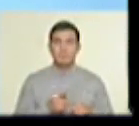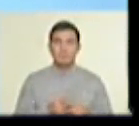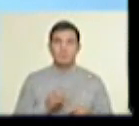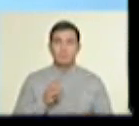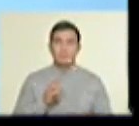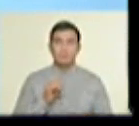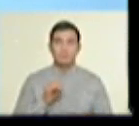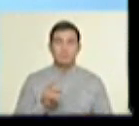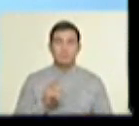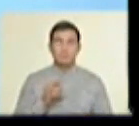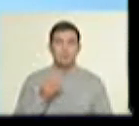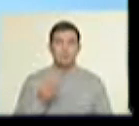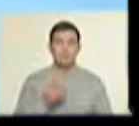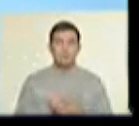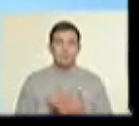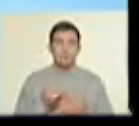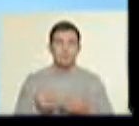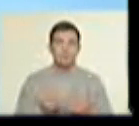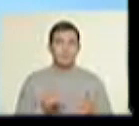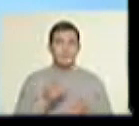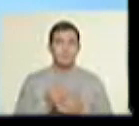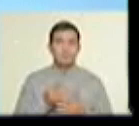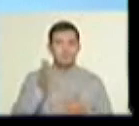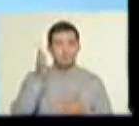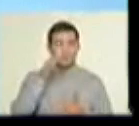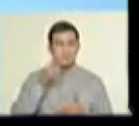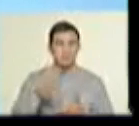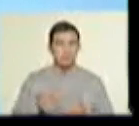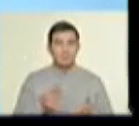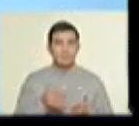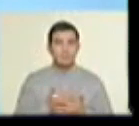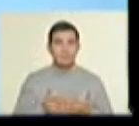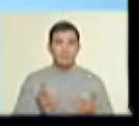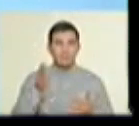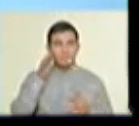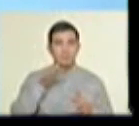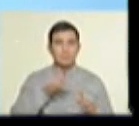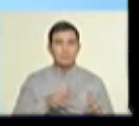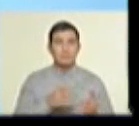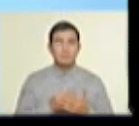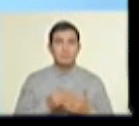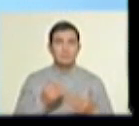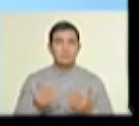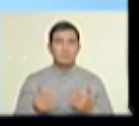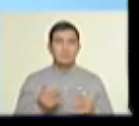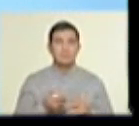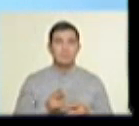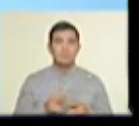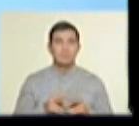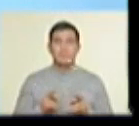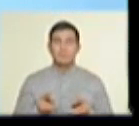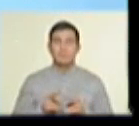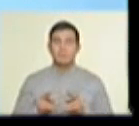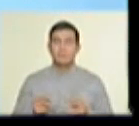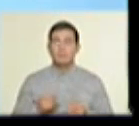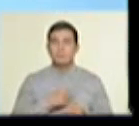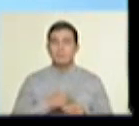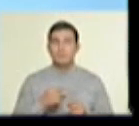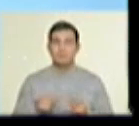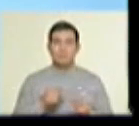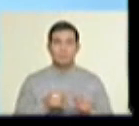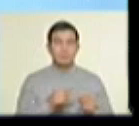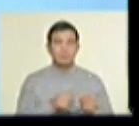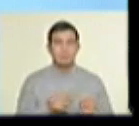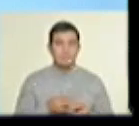turdoş otlardan iborat. Ariq, qiz va daryo so'zlari aynan turdosh ot ekanligini